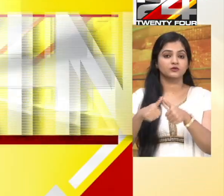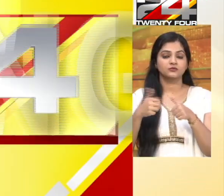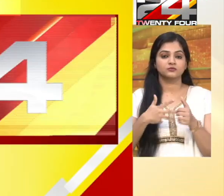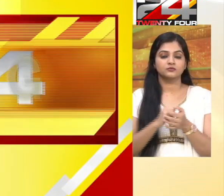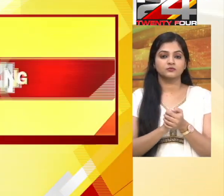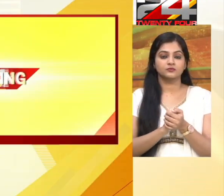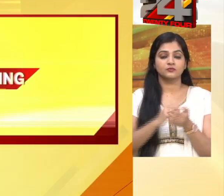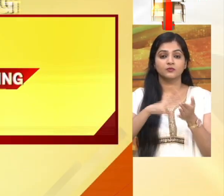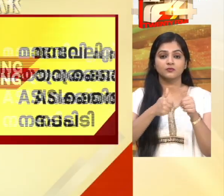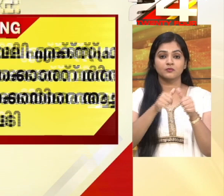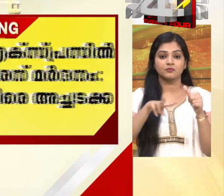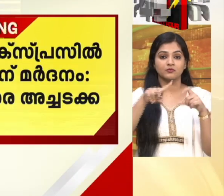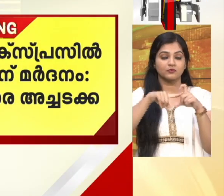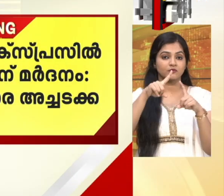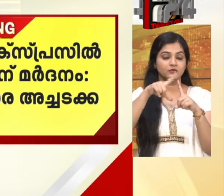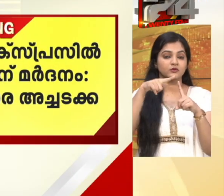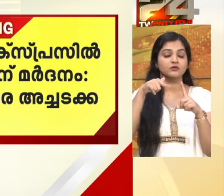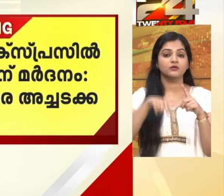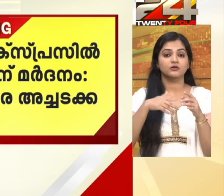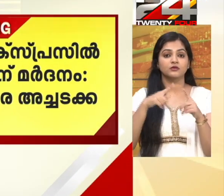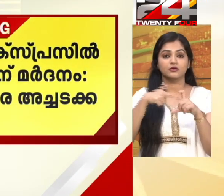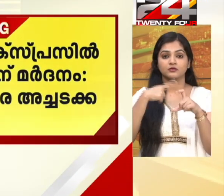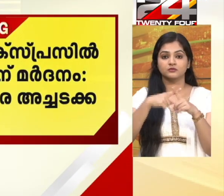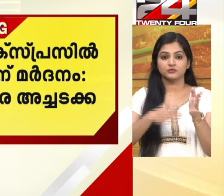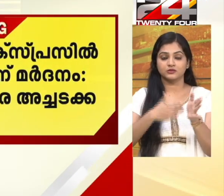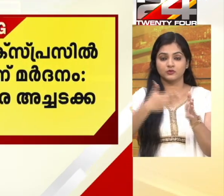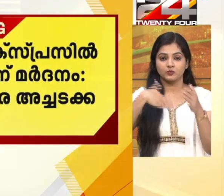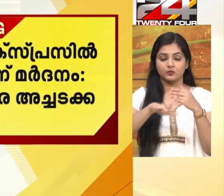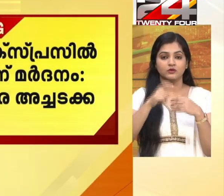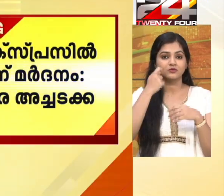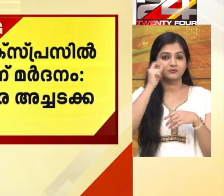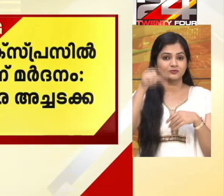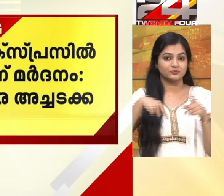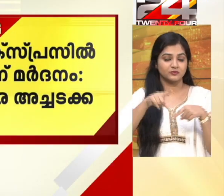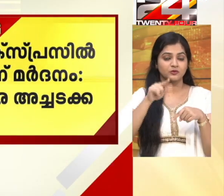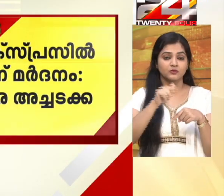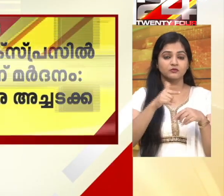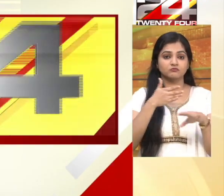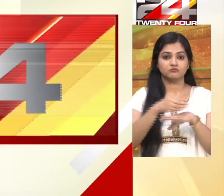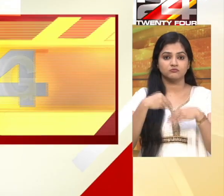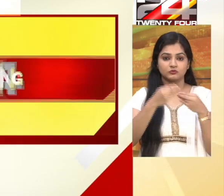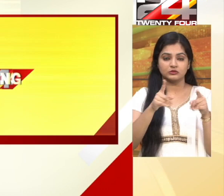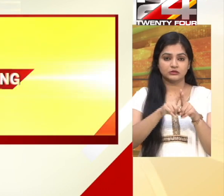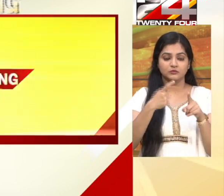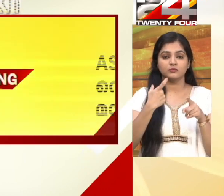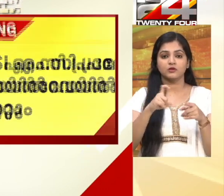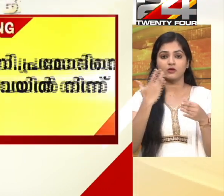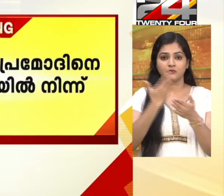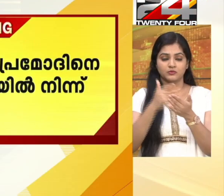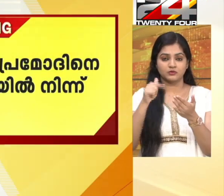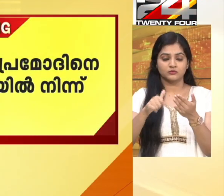എക്സ്പ്രസിൽ യാത്രക്കാരന് മർദ്ദനമേറ്റ സംഭവത്തിൽ പ്രാഥമിക അന്വേഷണം റിപ്പോർട്ട് അത് റെയിൽവേ എസ് പിക്ക് സമർപ്പിച്ചിരുന്നു. പാലക്കാട് സബ് ഡിവിഷൻ ഡിവൈഎസ്പിയാണ്